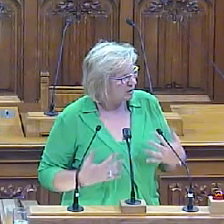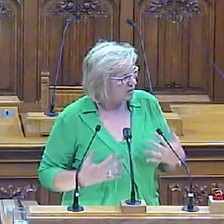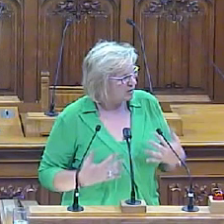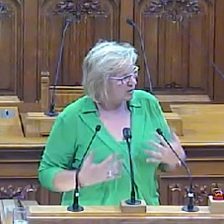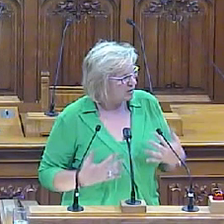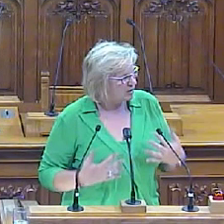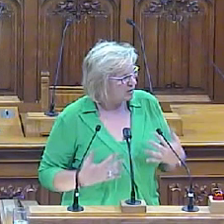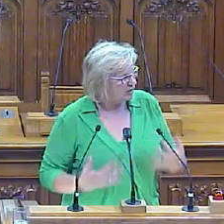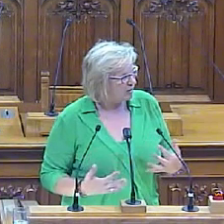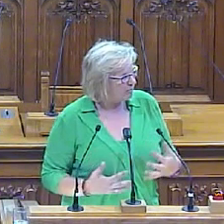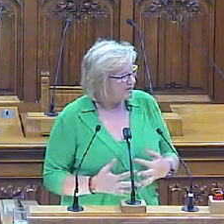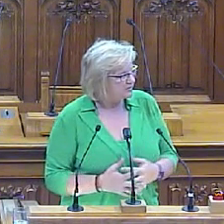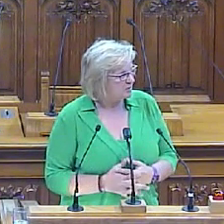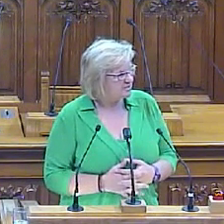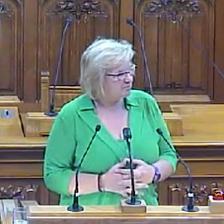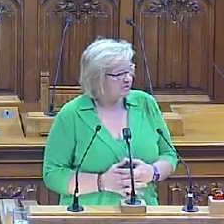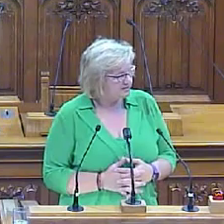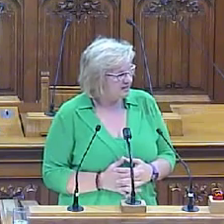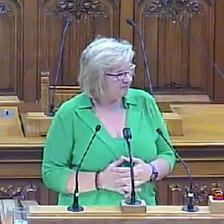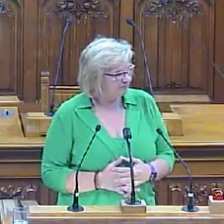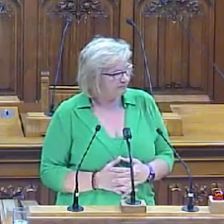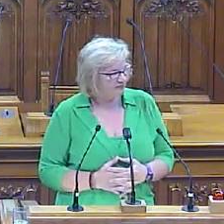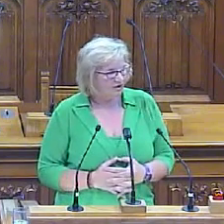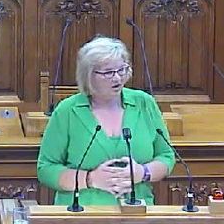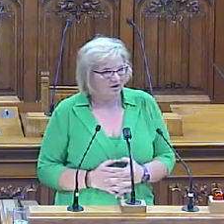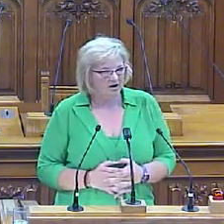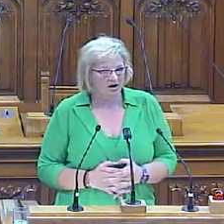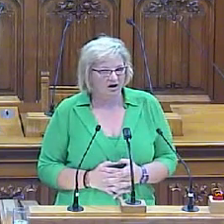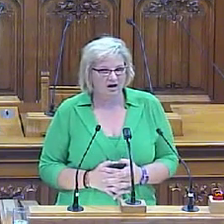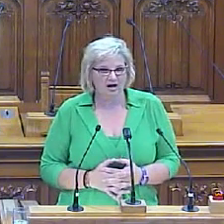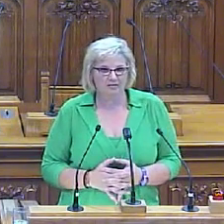mit ausgestattet ist, wo man glaubt, man ist selbst der Beste.